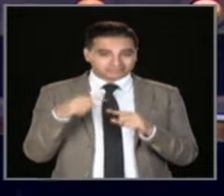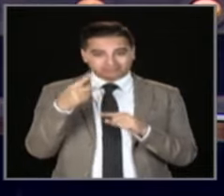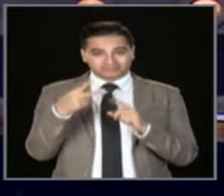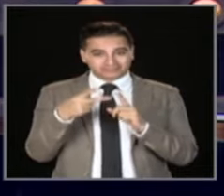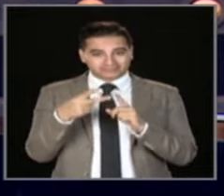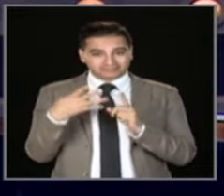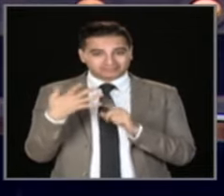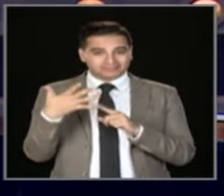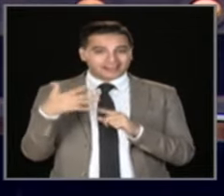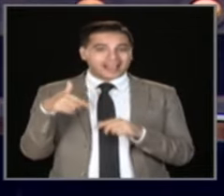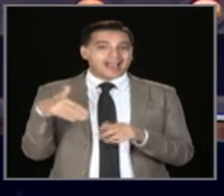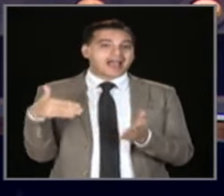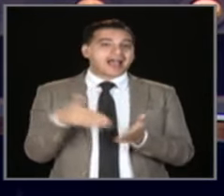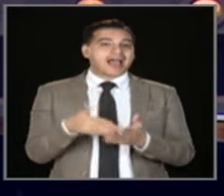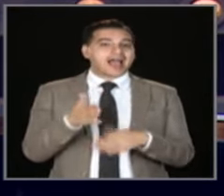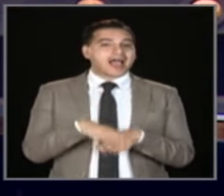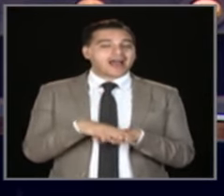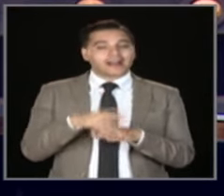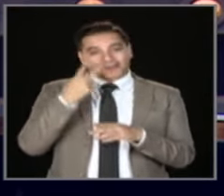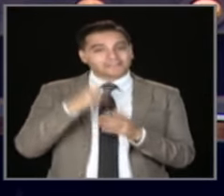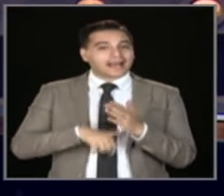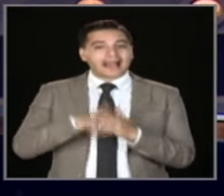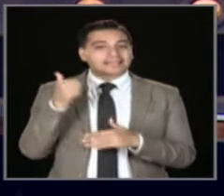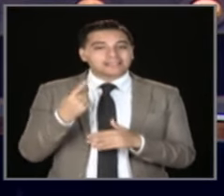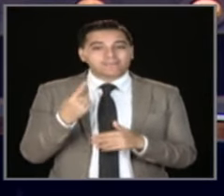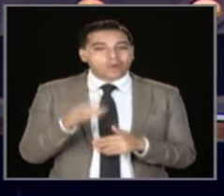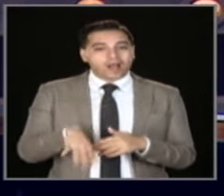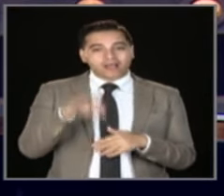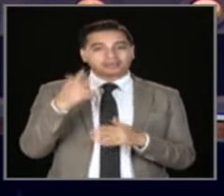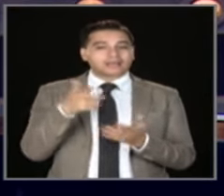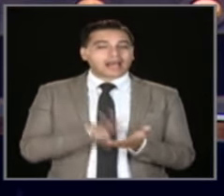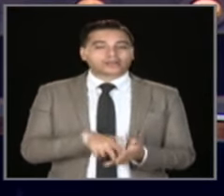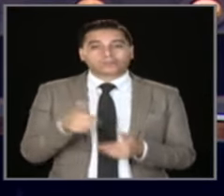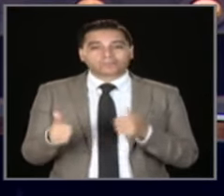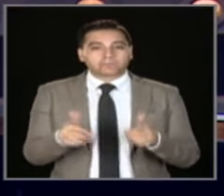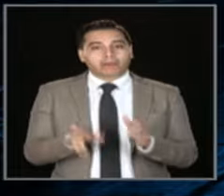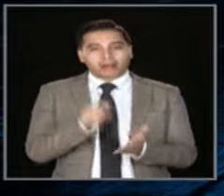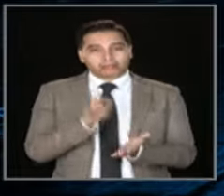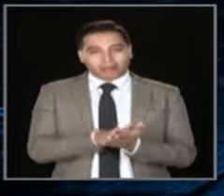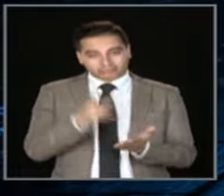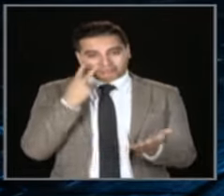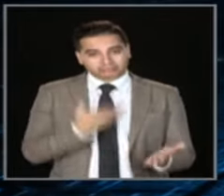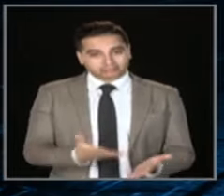ودلوقتي مع آخر فقرة واللي هتحدد مين اللي هيكسب الثلاث نقاط، فقرة عجلة الحظ.